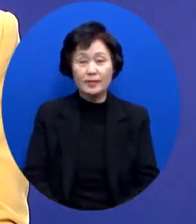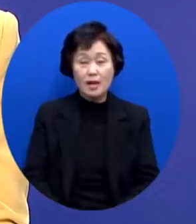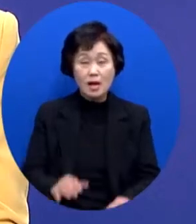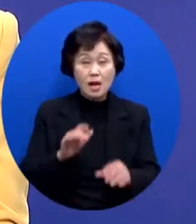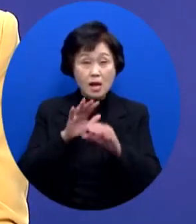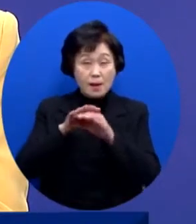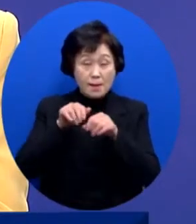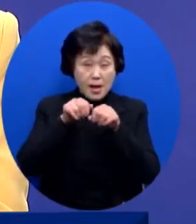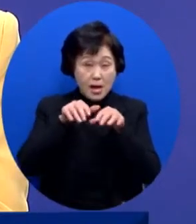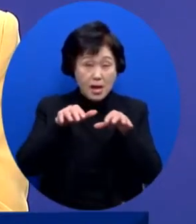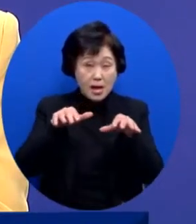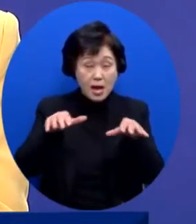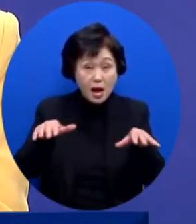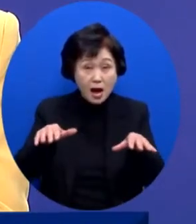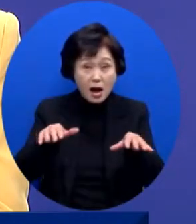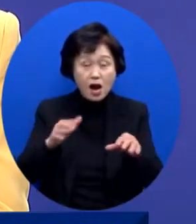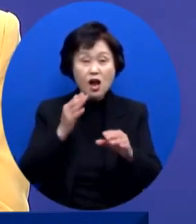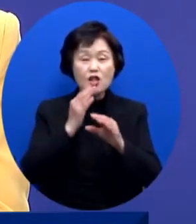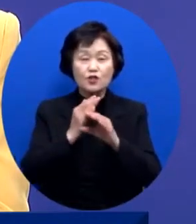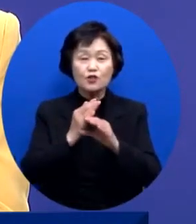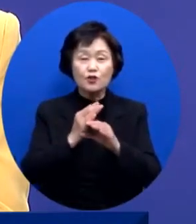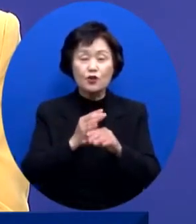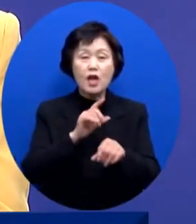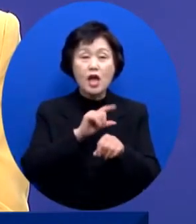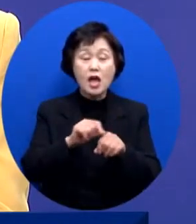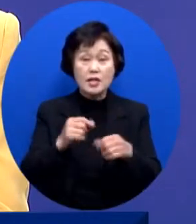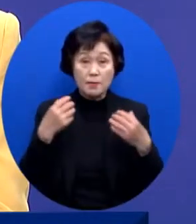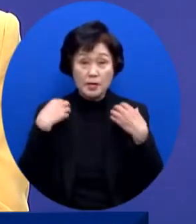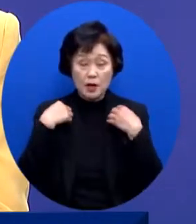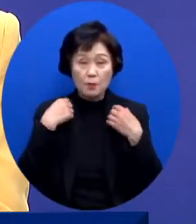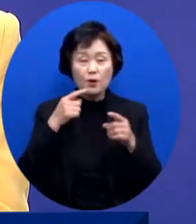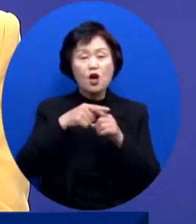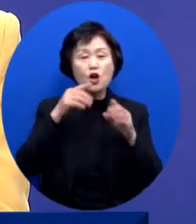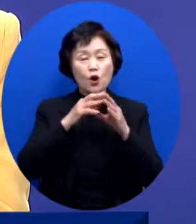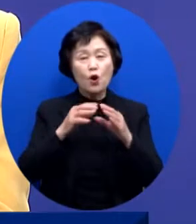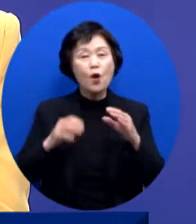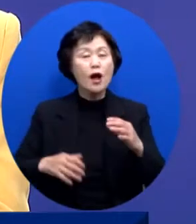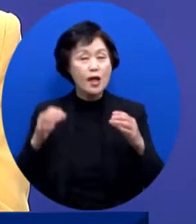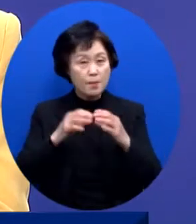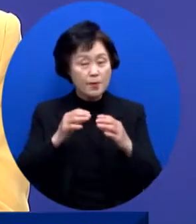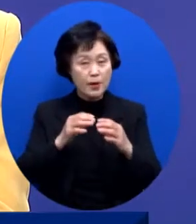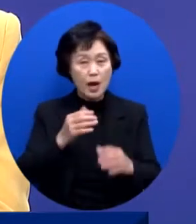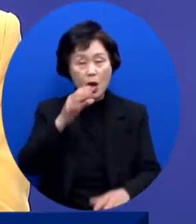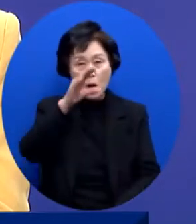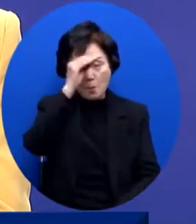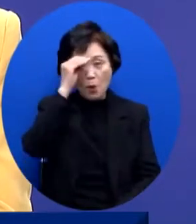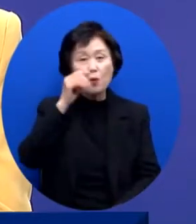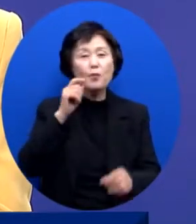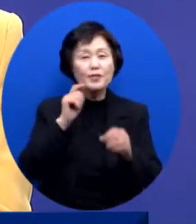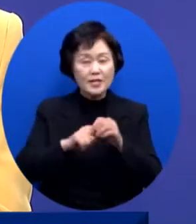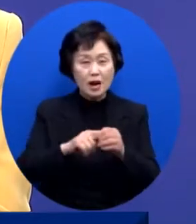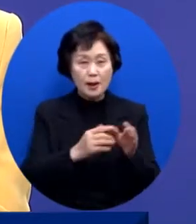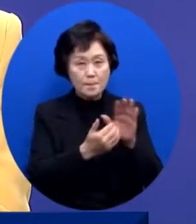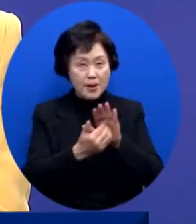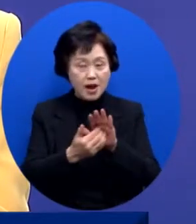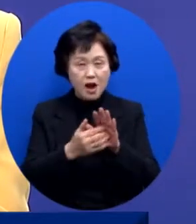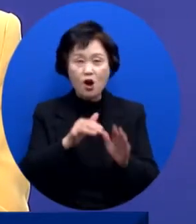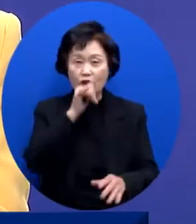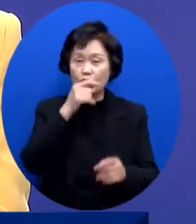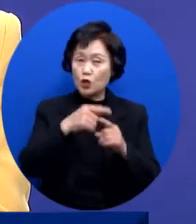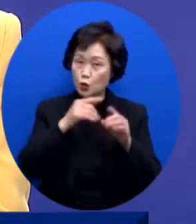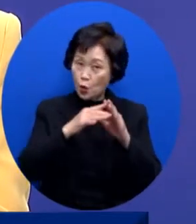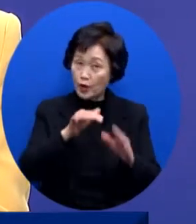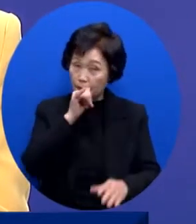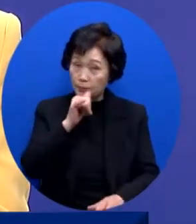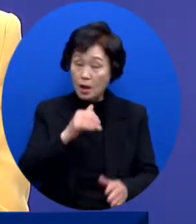팬데믹이 길어지고 있는 가운데 지자체와 지역교회가 협력해 모범적인 방역을 하고 있는 지역이 있습니다. 방역은 물론